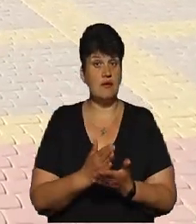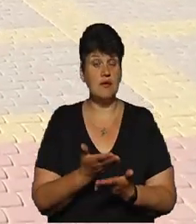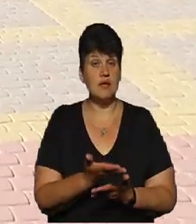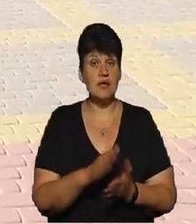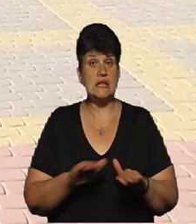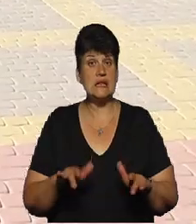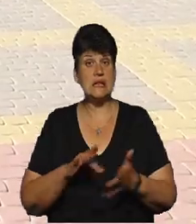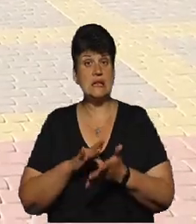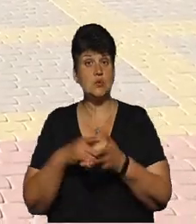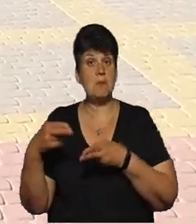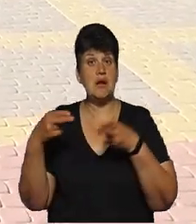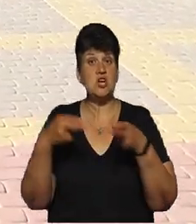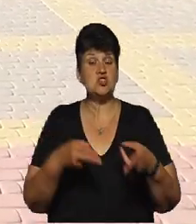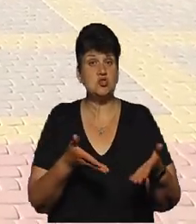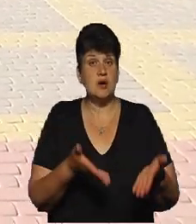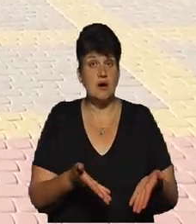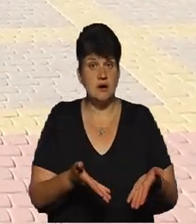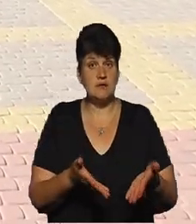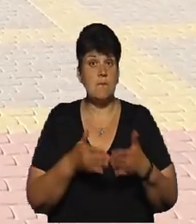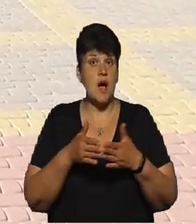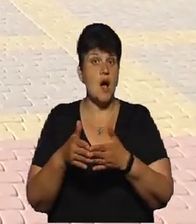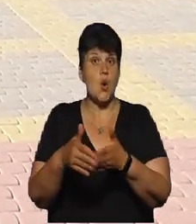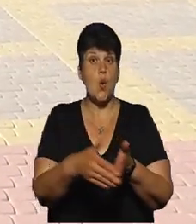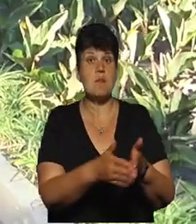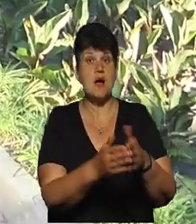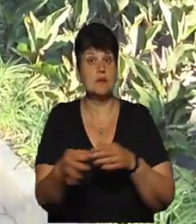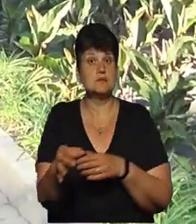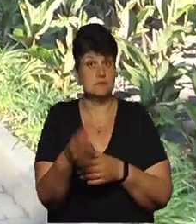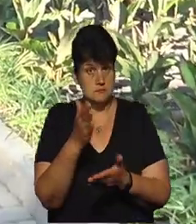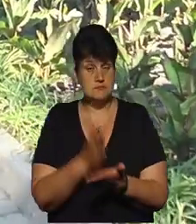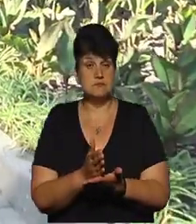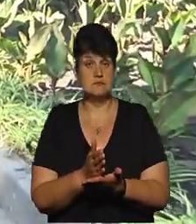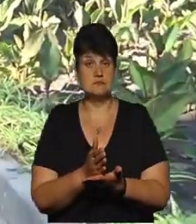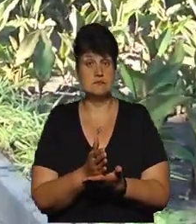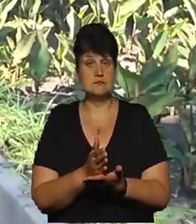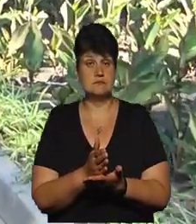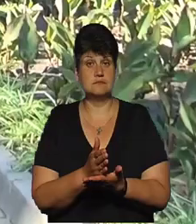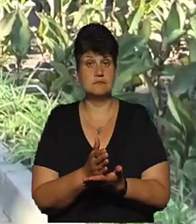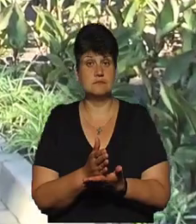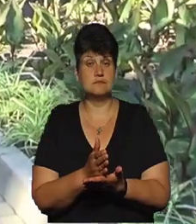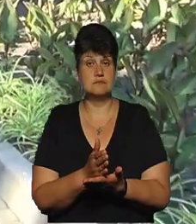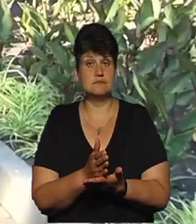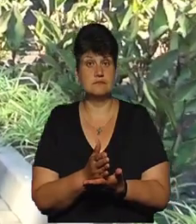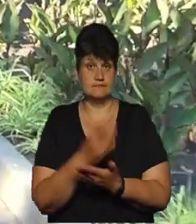екскурсії приїжджають, той же ж пароплав по ставу ходить. Скоро вийде серія, дивіться.